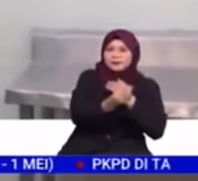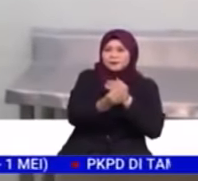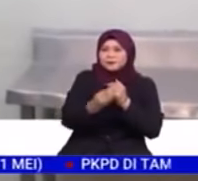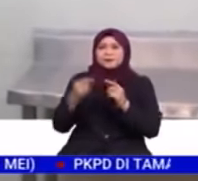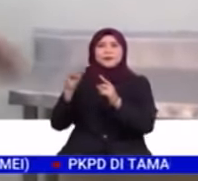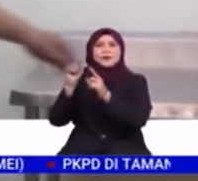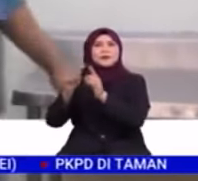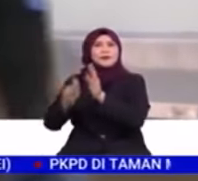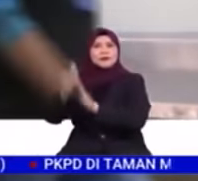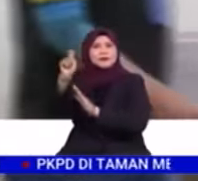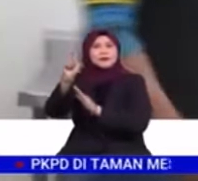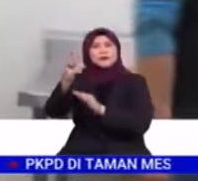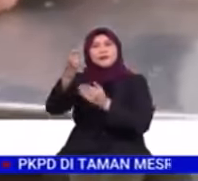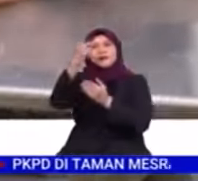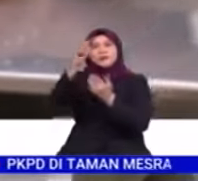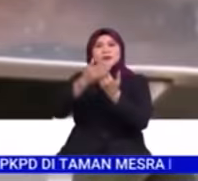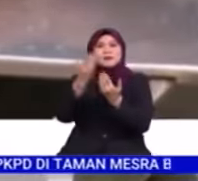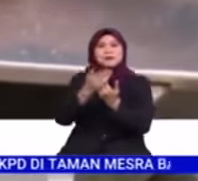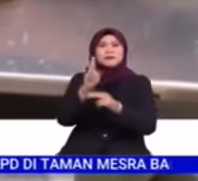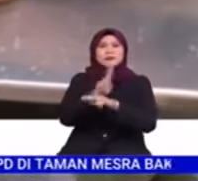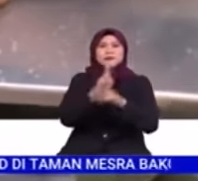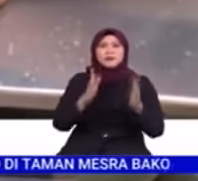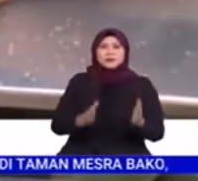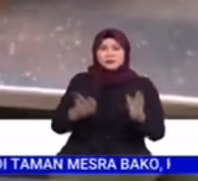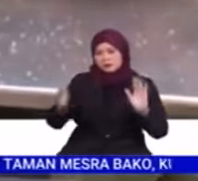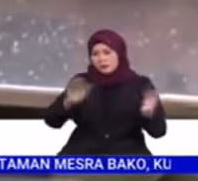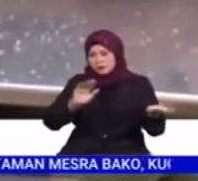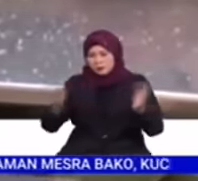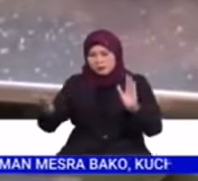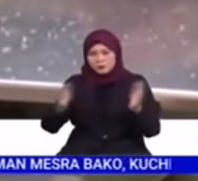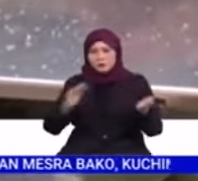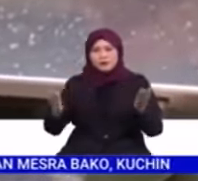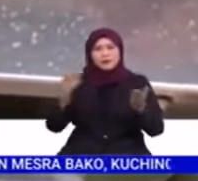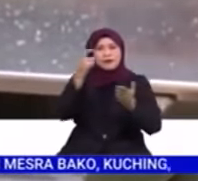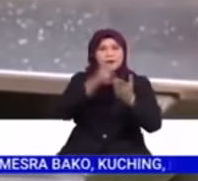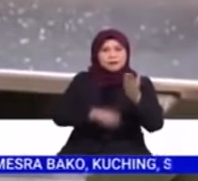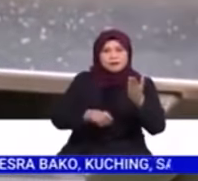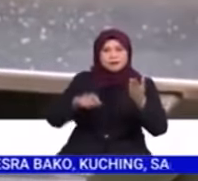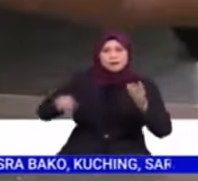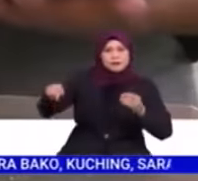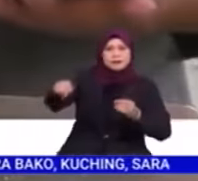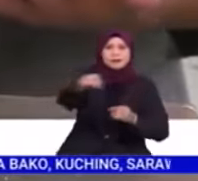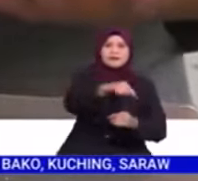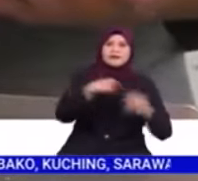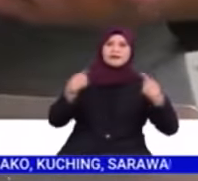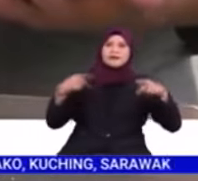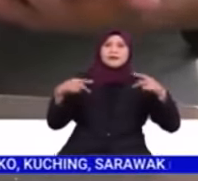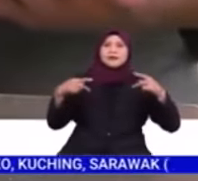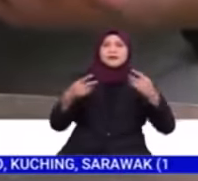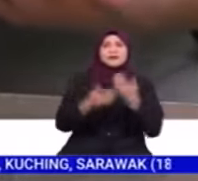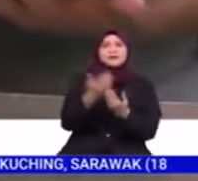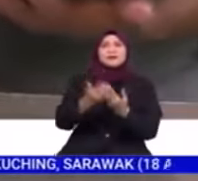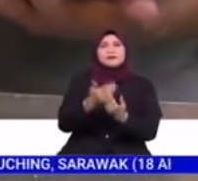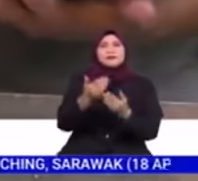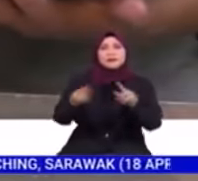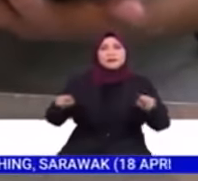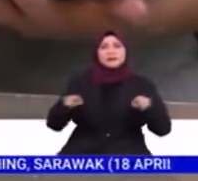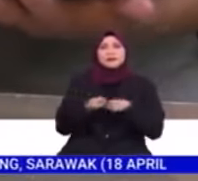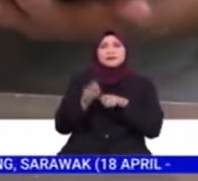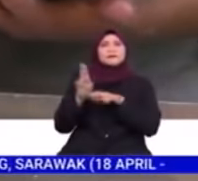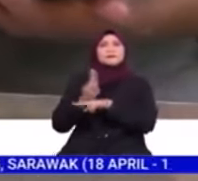setinggi ia bertujuan memudahkan pengguna membandingkan harga ditawarkan semua premis berdekatan dengan lokasi